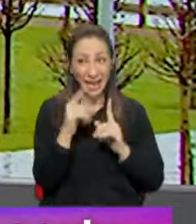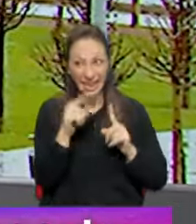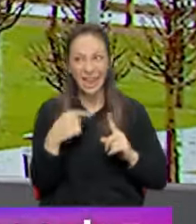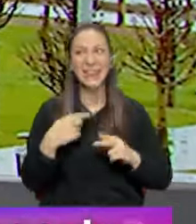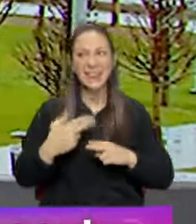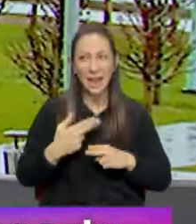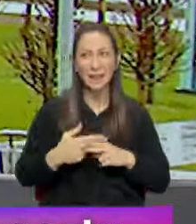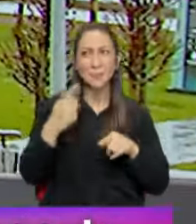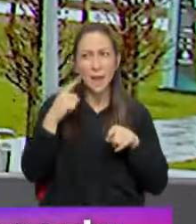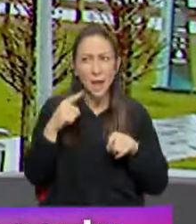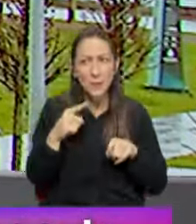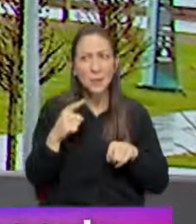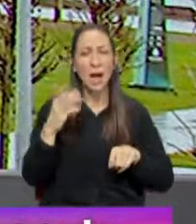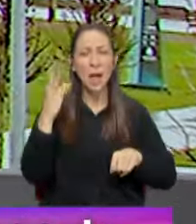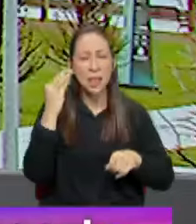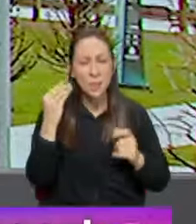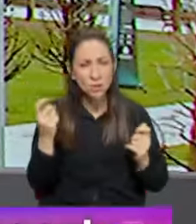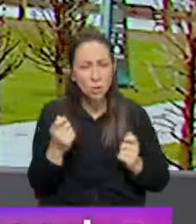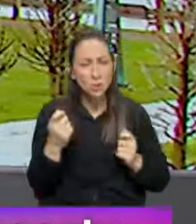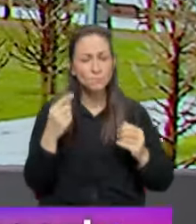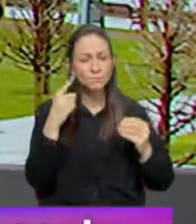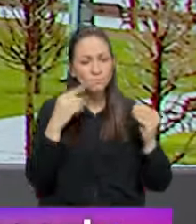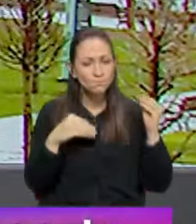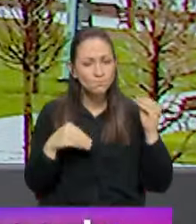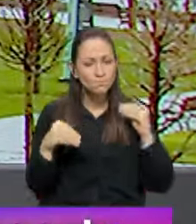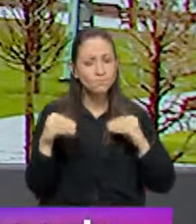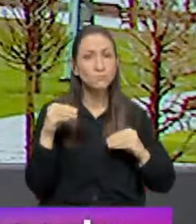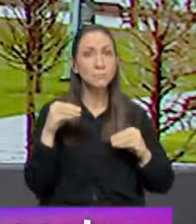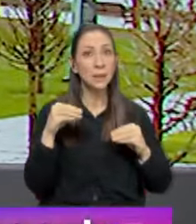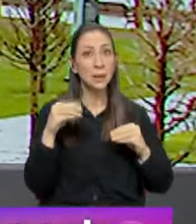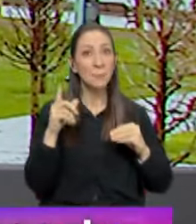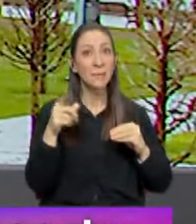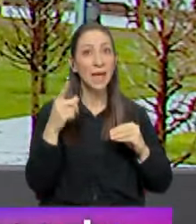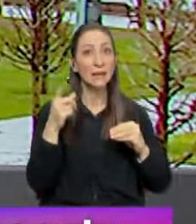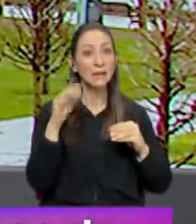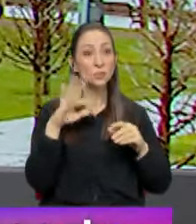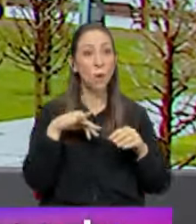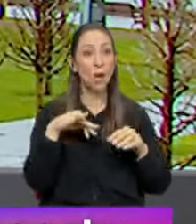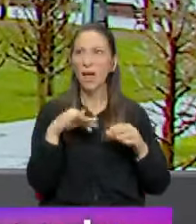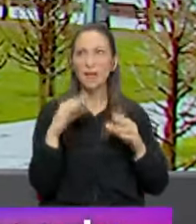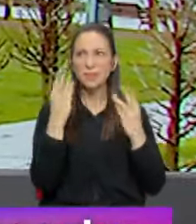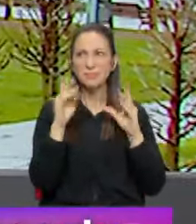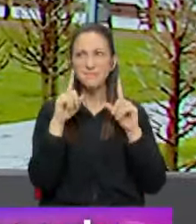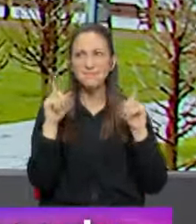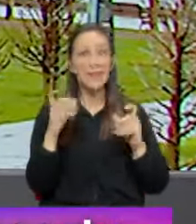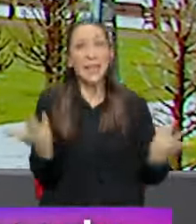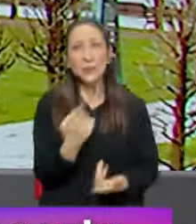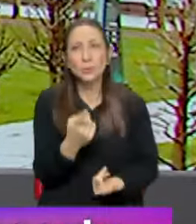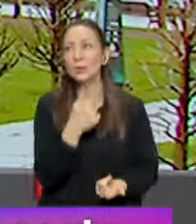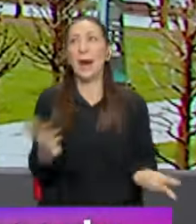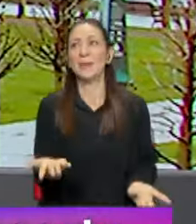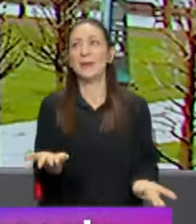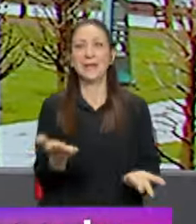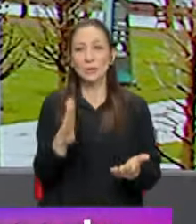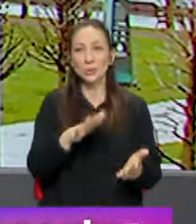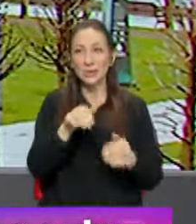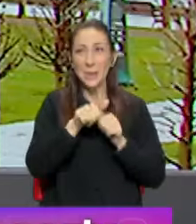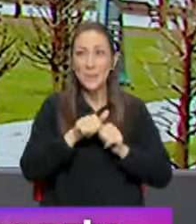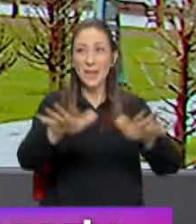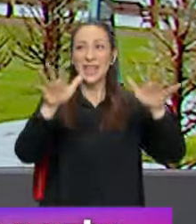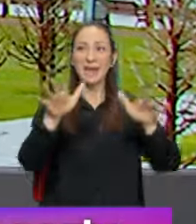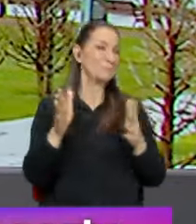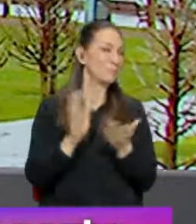Hani takip ettim, anlamaya çalıştım, yorumlamaya çalıştım. Bir yerden sonra ipin ucu kaçtı ve dedim ki ne diyorsun abi? Sosyal